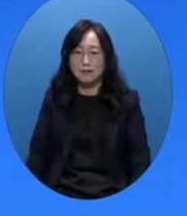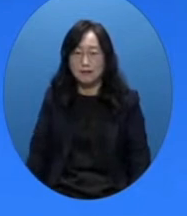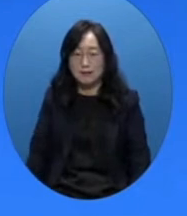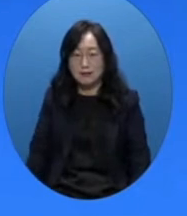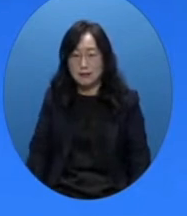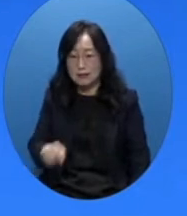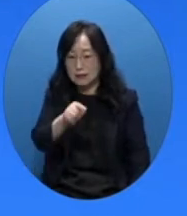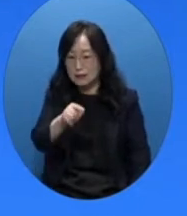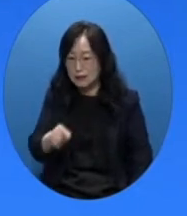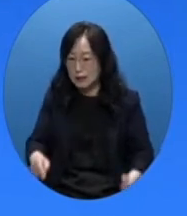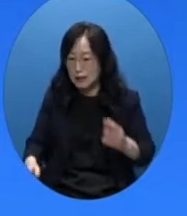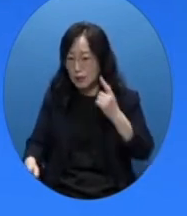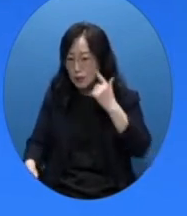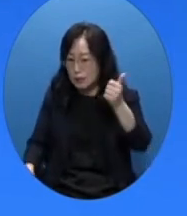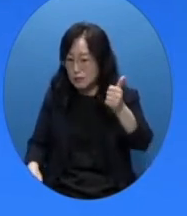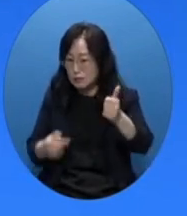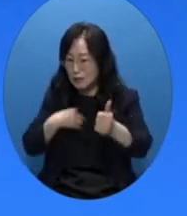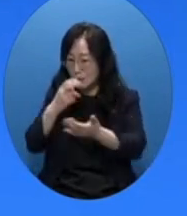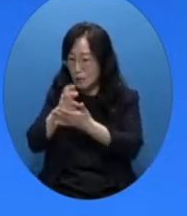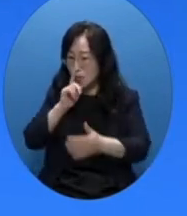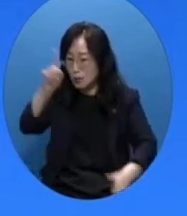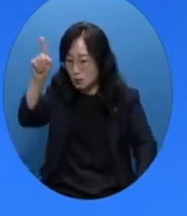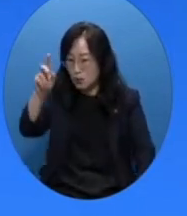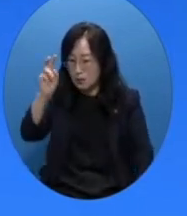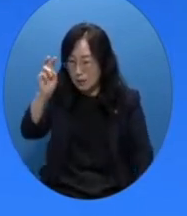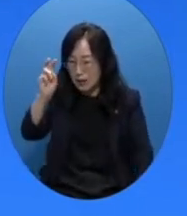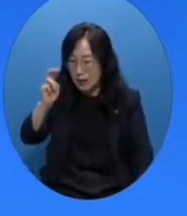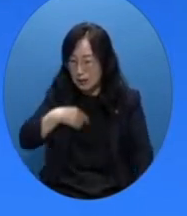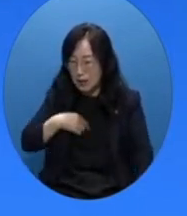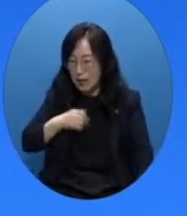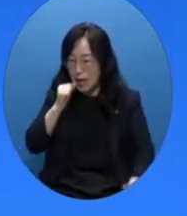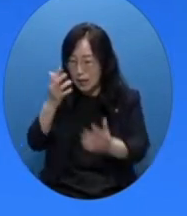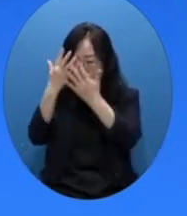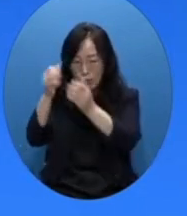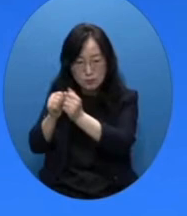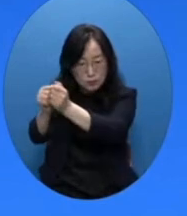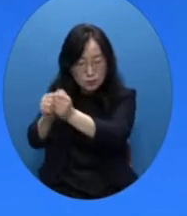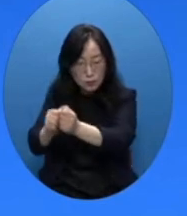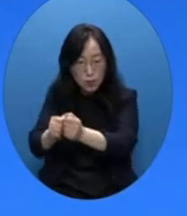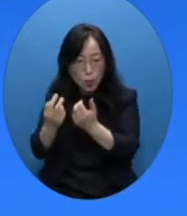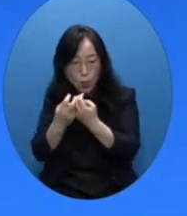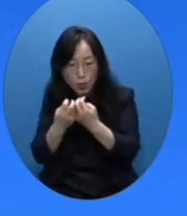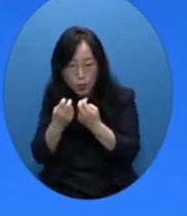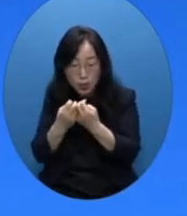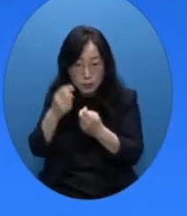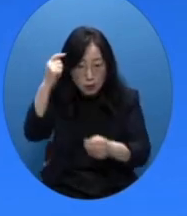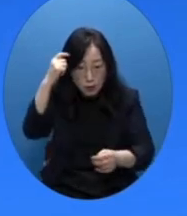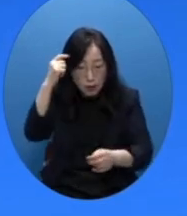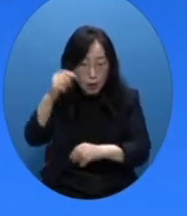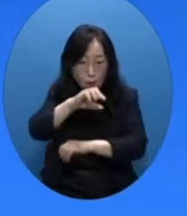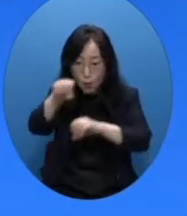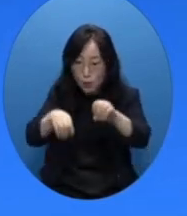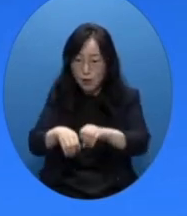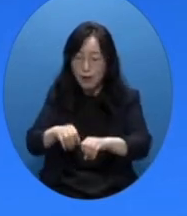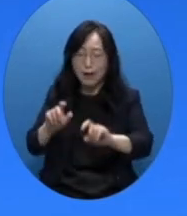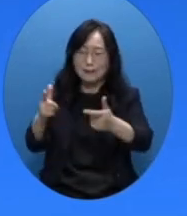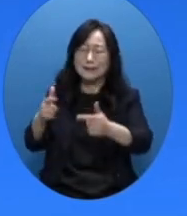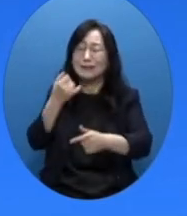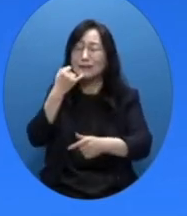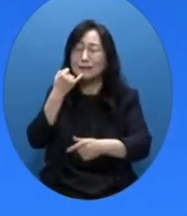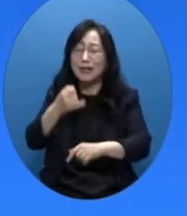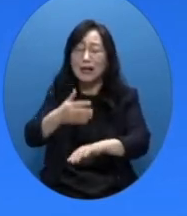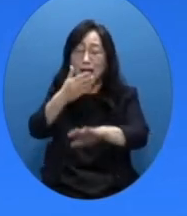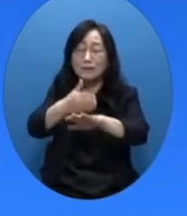이분들이 자기를 고소해서 자기가 감옥에 가면 어떡할까 했는데 그냥 감사만 하고 하는 게 다 맡기고 보험회사 다